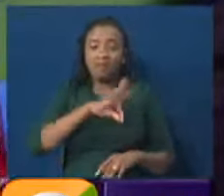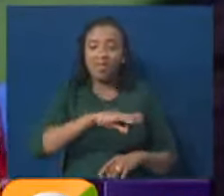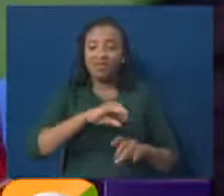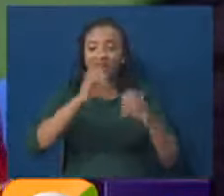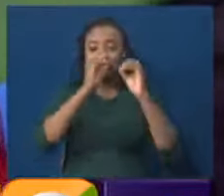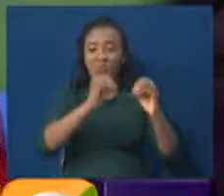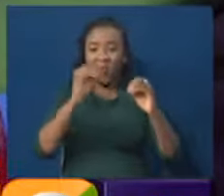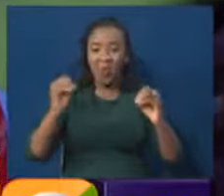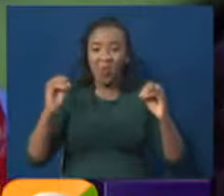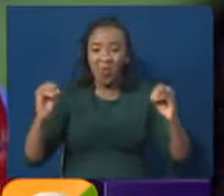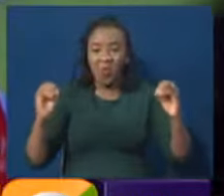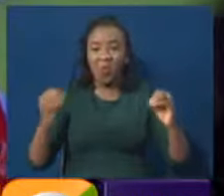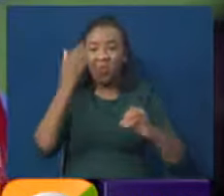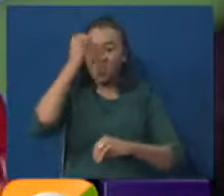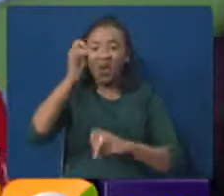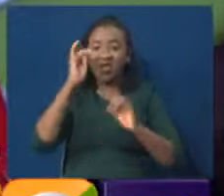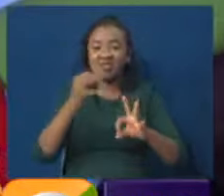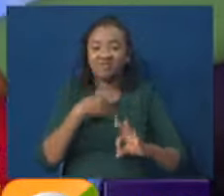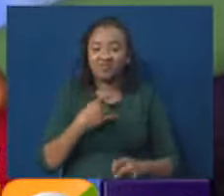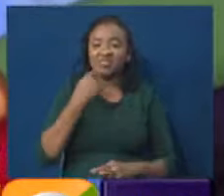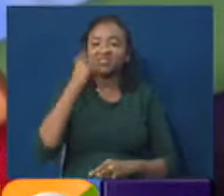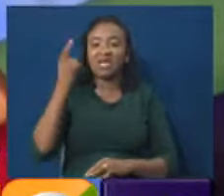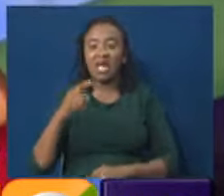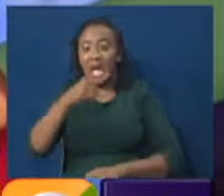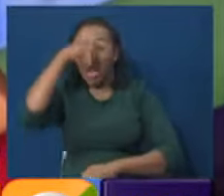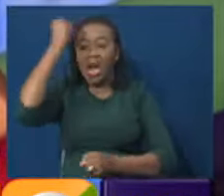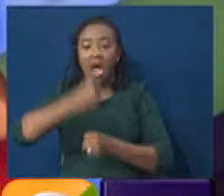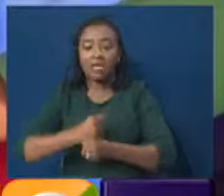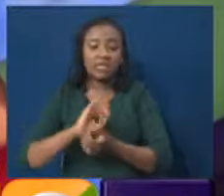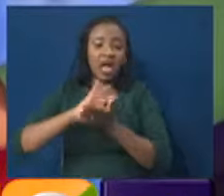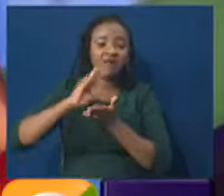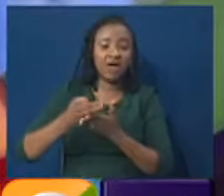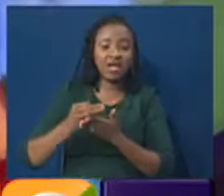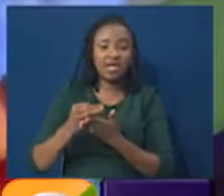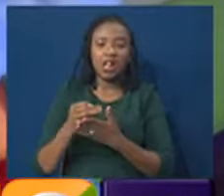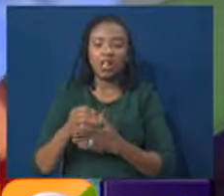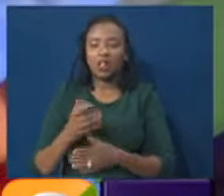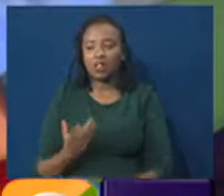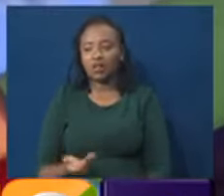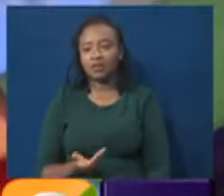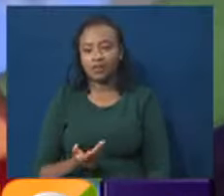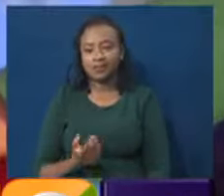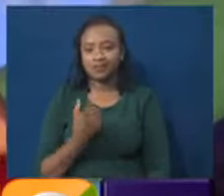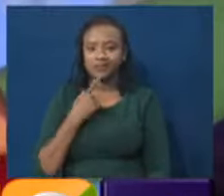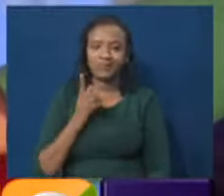tukienda kuclaim hiyo mambo ya Hustler Fund hizo zingine, unaambiwa